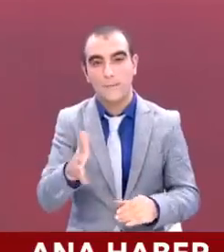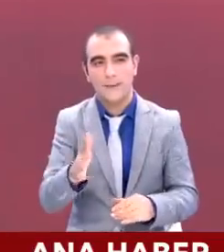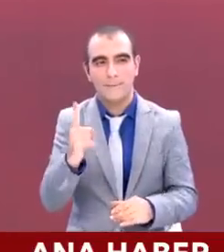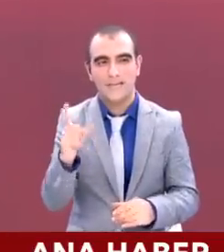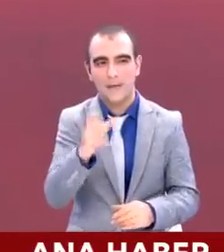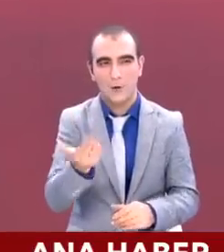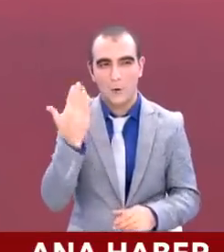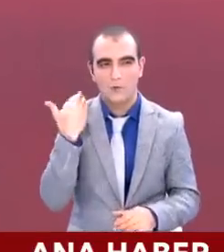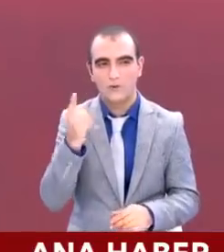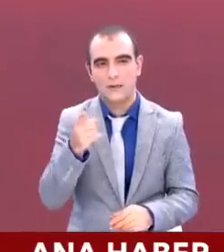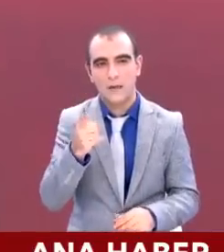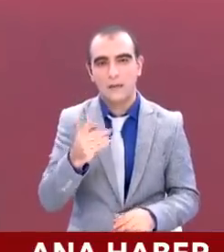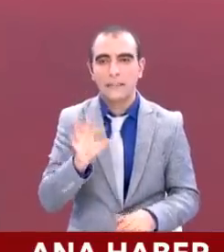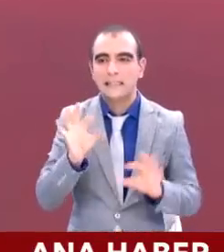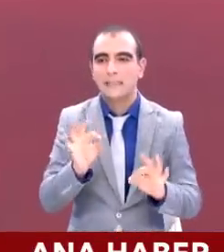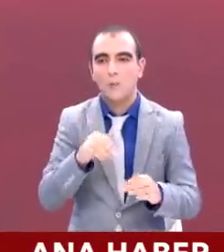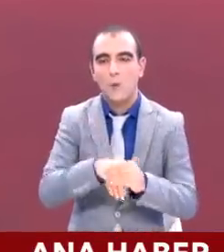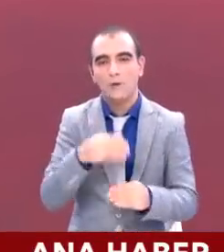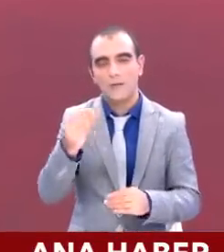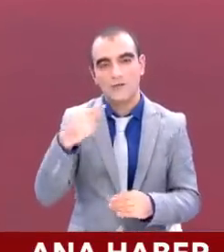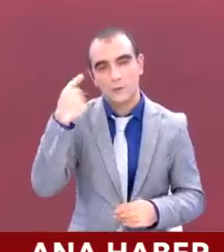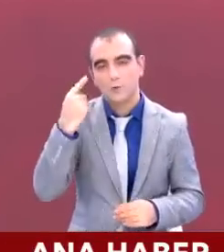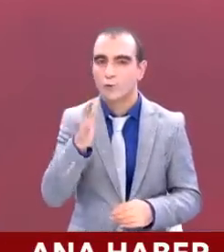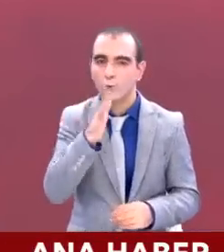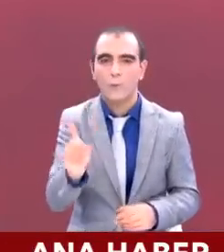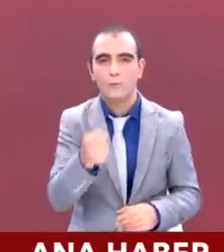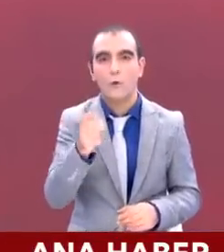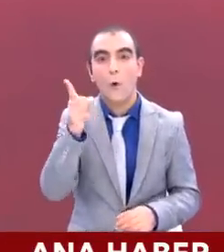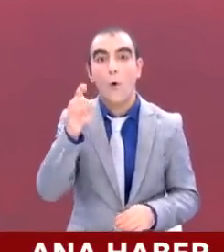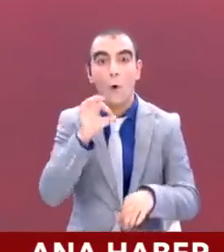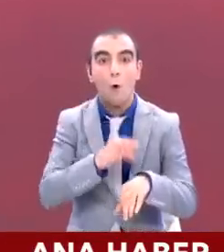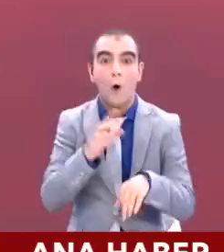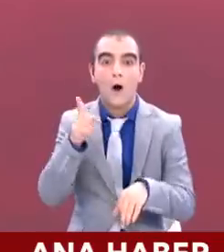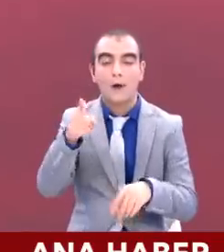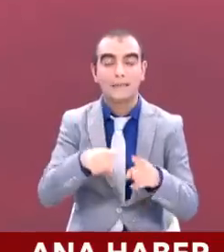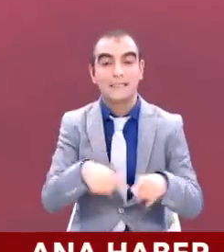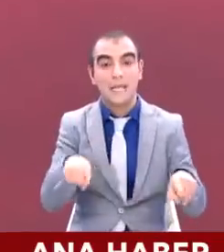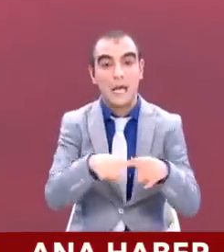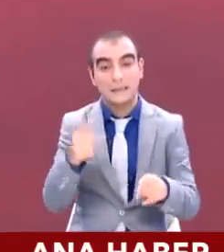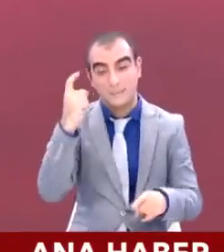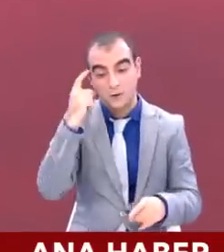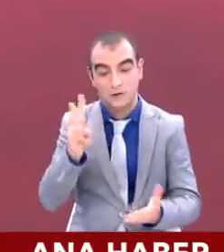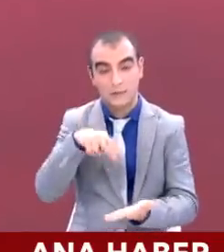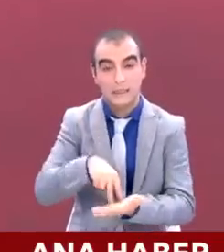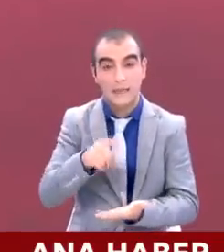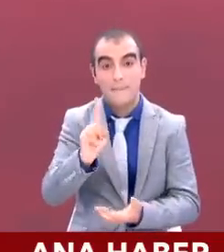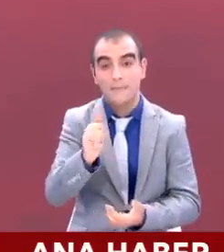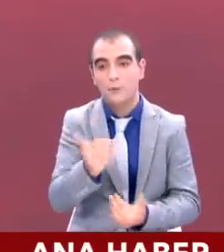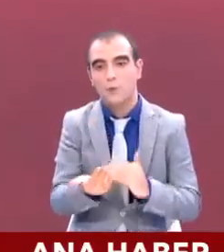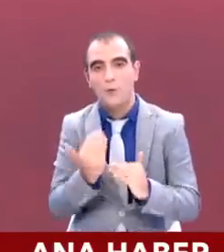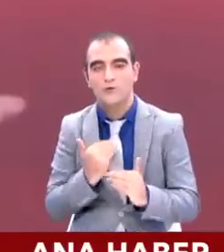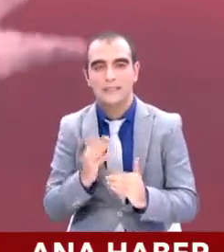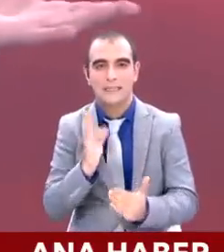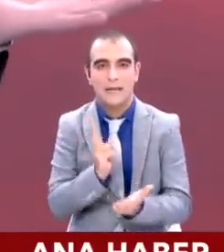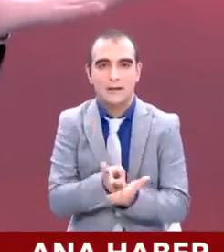mesela Bir ay önceden karar veriyor Kime oy vereceğini bazıları o an bile karar veren vardır Sandık başında Yahu bir yıl öncesinden karar veren